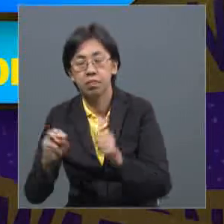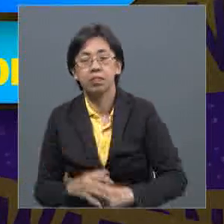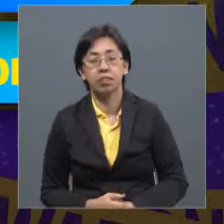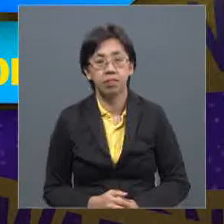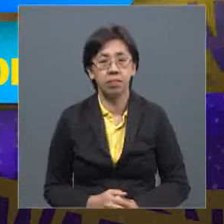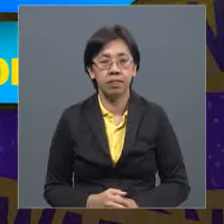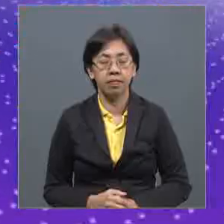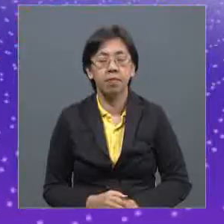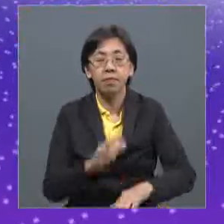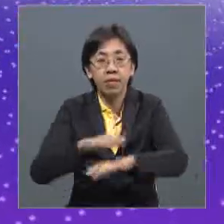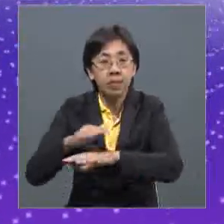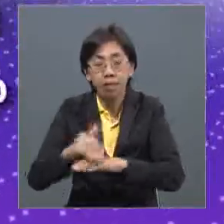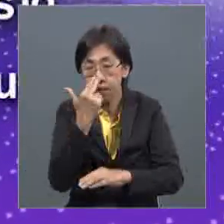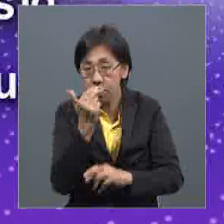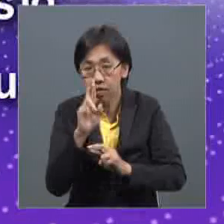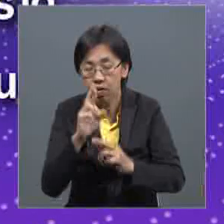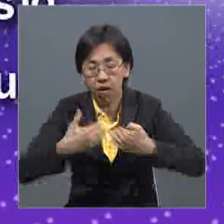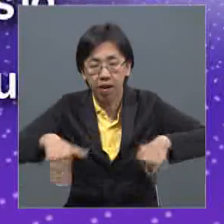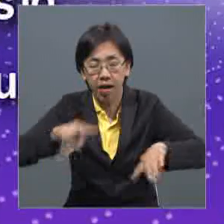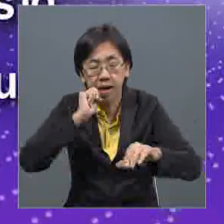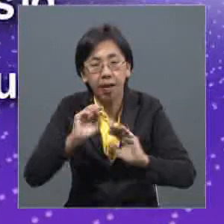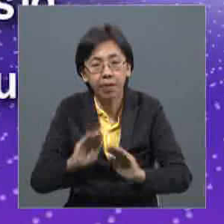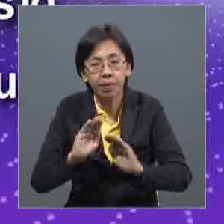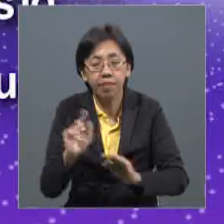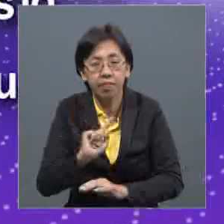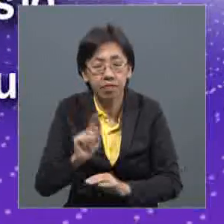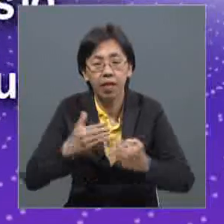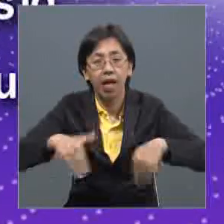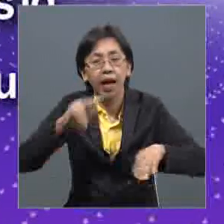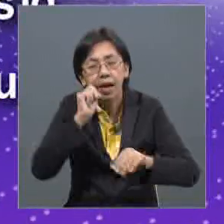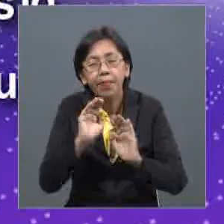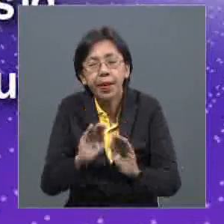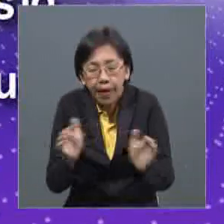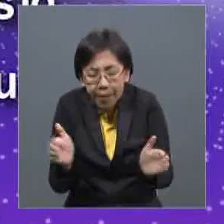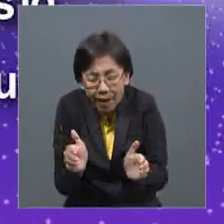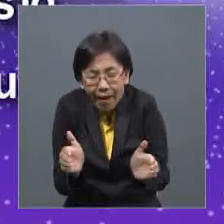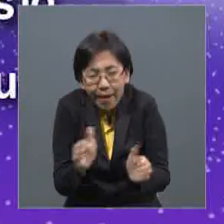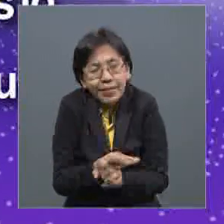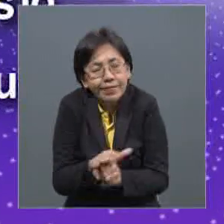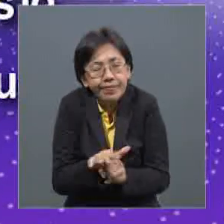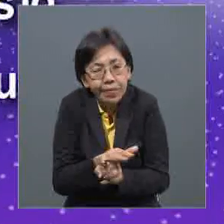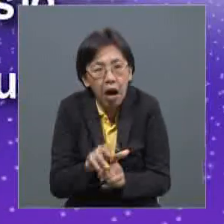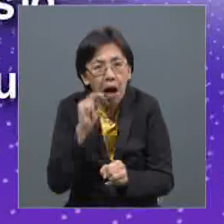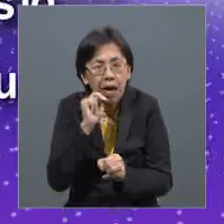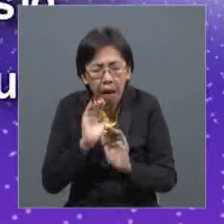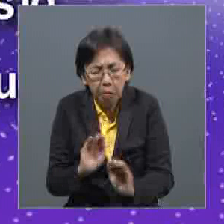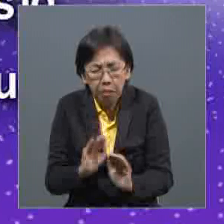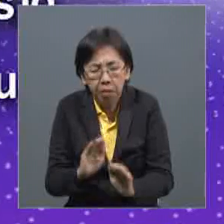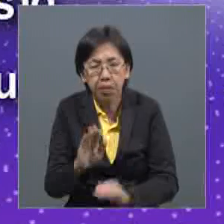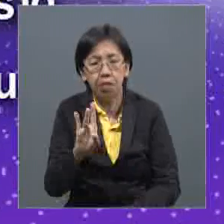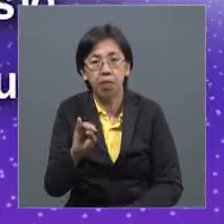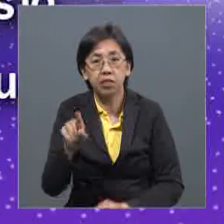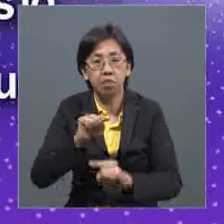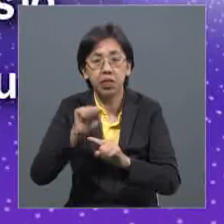ส่วนพื้นที่ที่ต้องเฝ้าระวังอ่างเก็บน้ำนะครับในส่วนอ่างเก็บน้ำที่เป็นขนาดกลางกับขนาดเล็กแล้วตอนเนี้ยน้ำมากกว่า 80%แล้ว